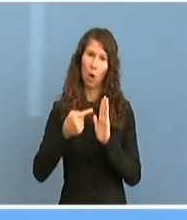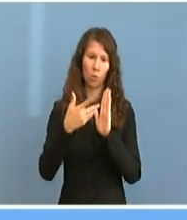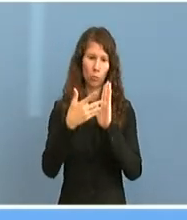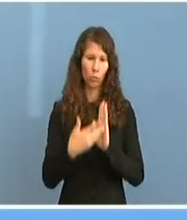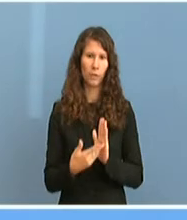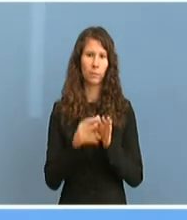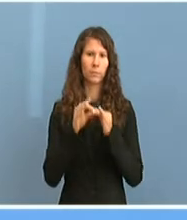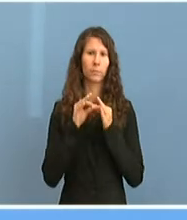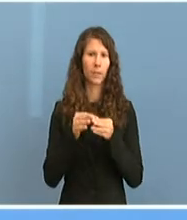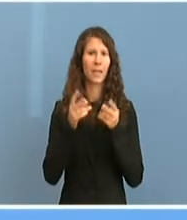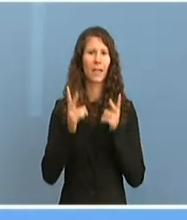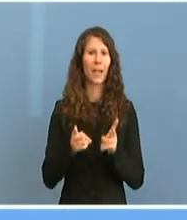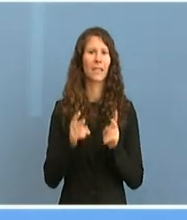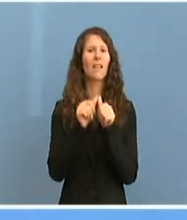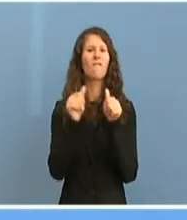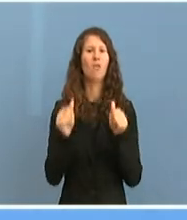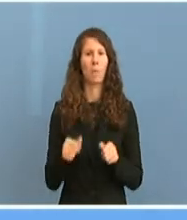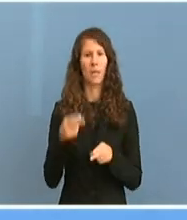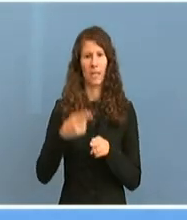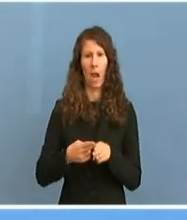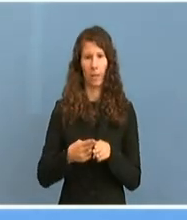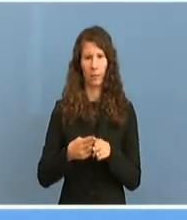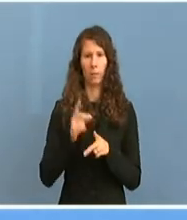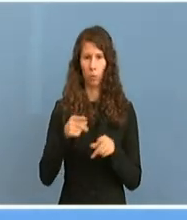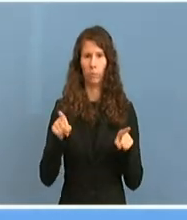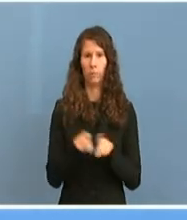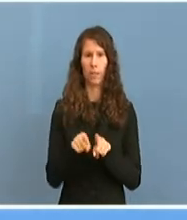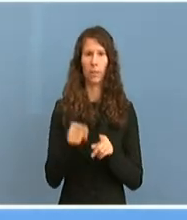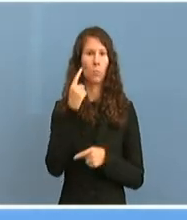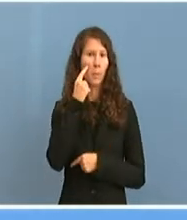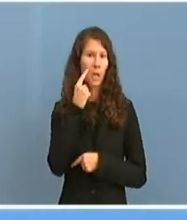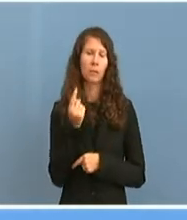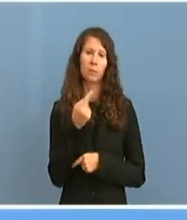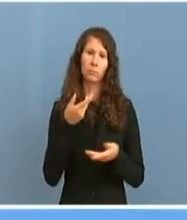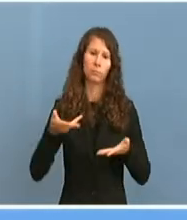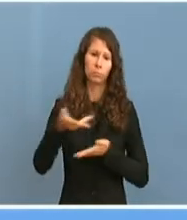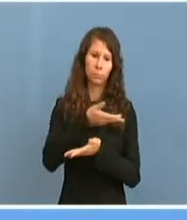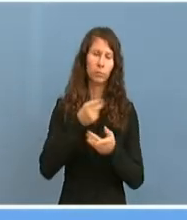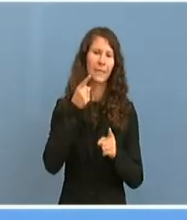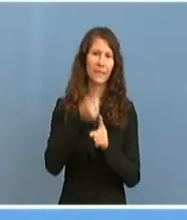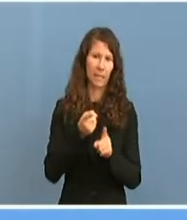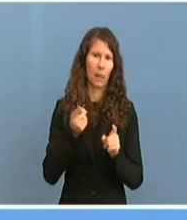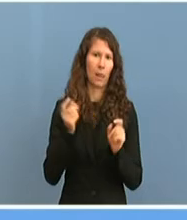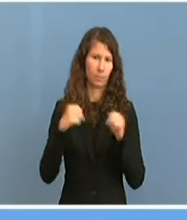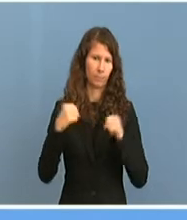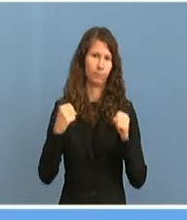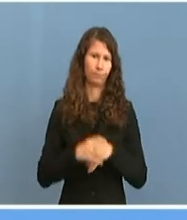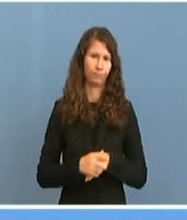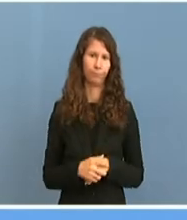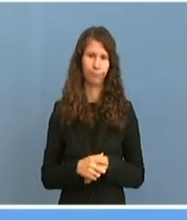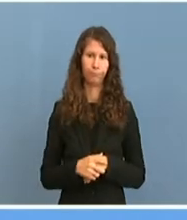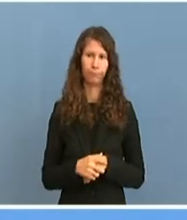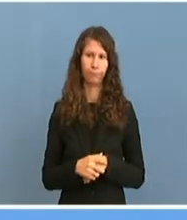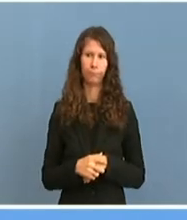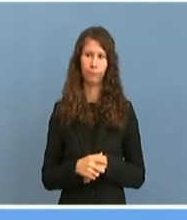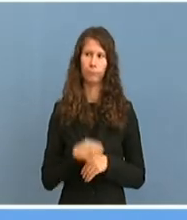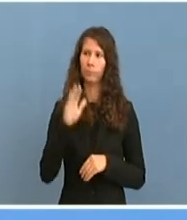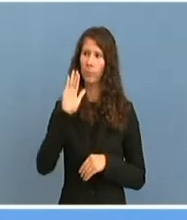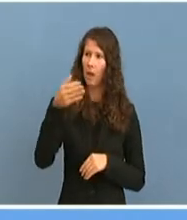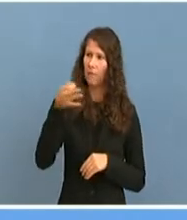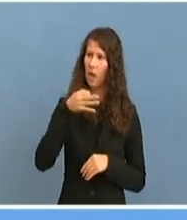Rechtsförmlichkeit gewährleistet sein. Derzeit finden Gespräche statt mit dem Ziel einer Einigung. Nachfrage? Sie haben